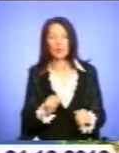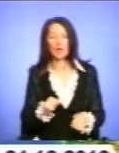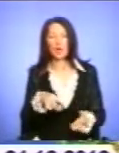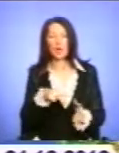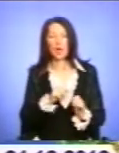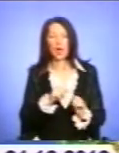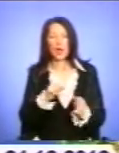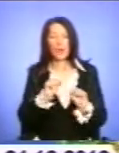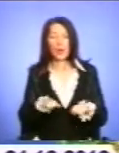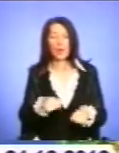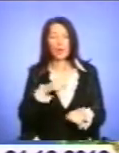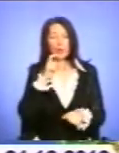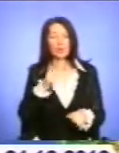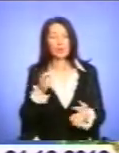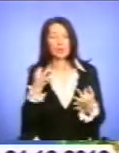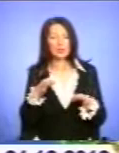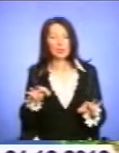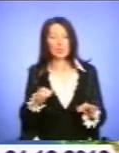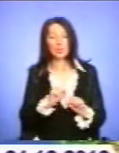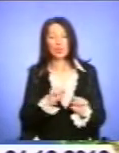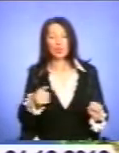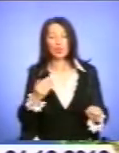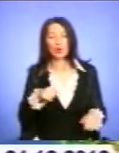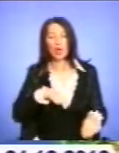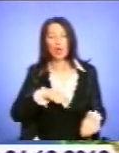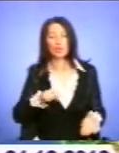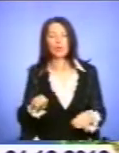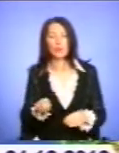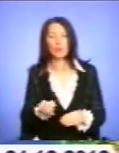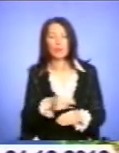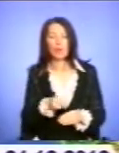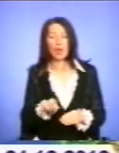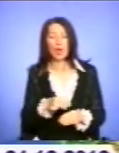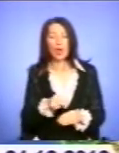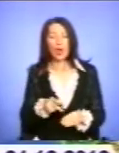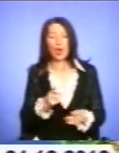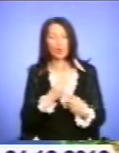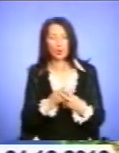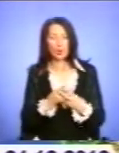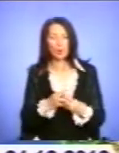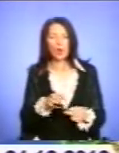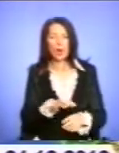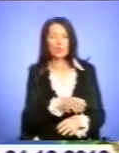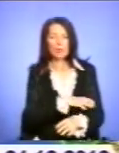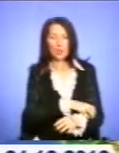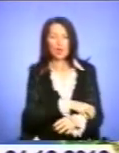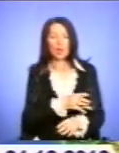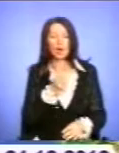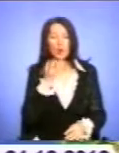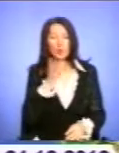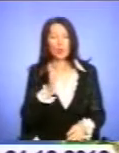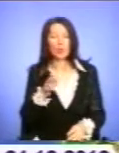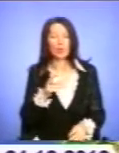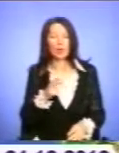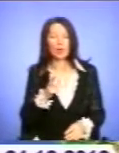незалежність. Рішучість його характеру гартувалася у тюрмах радянської системи. Під час Горбачовської відлиги В'ячеслав Чорновіл очолив